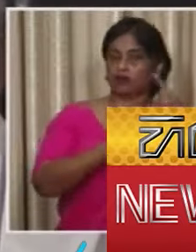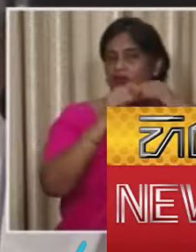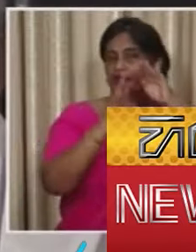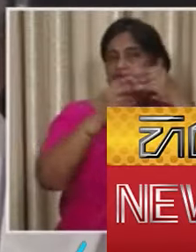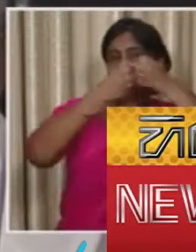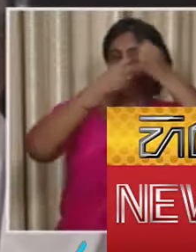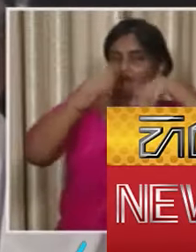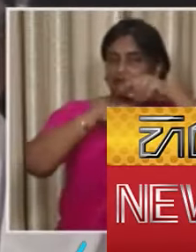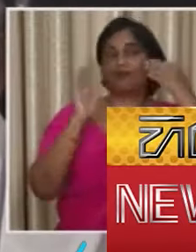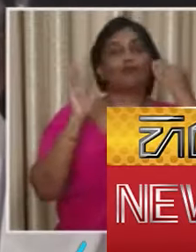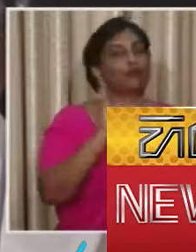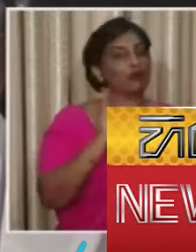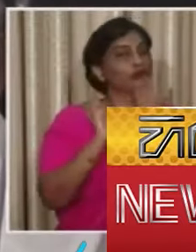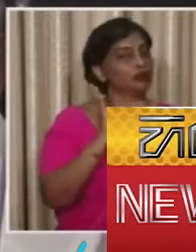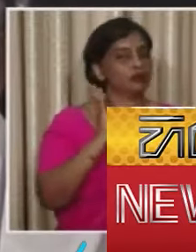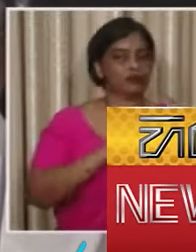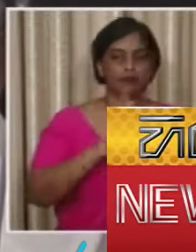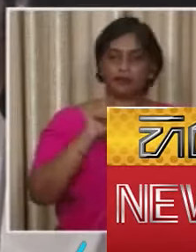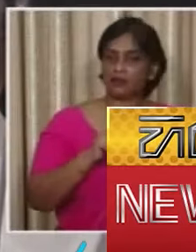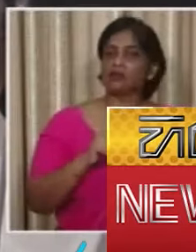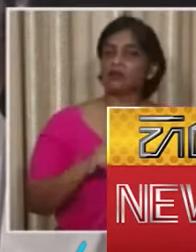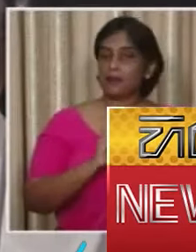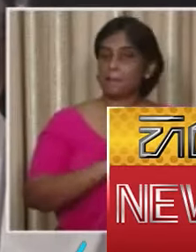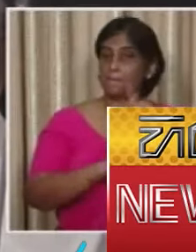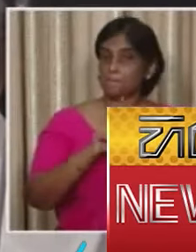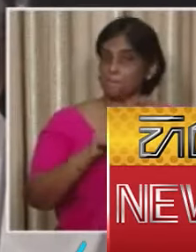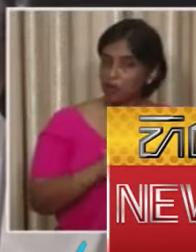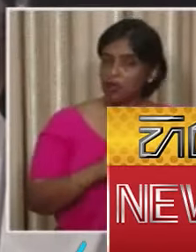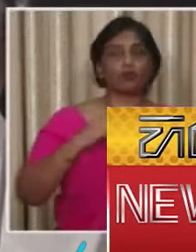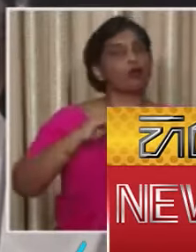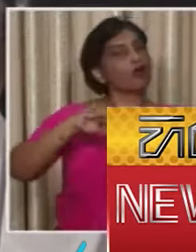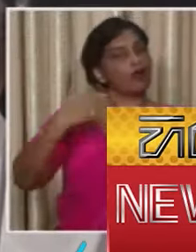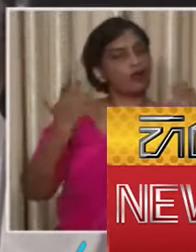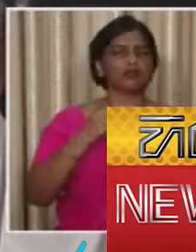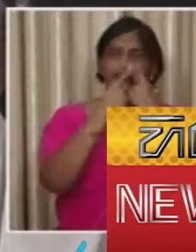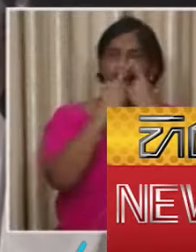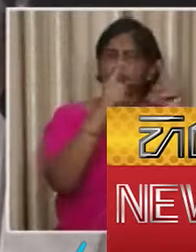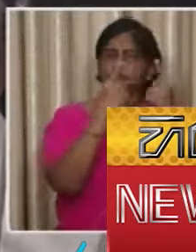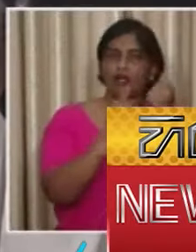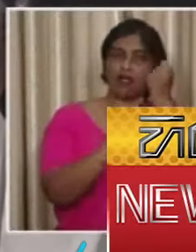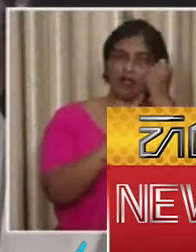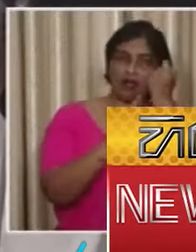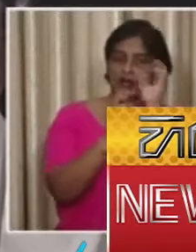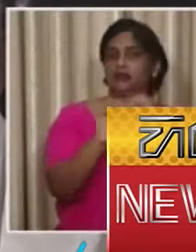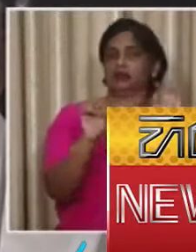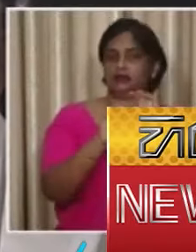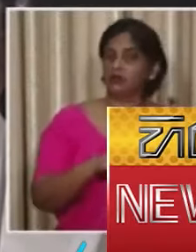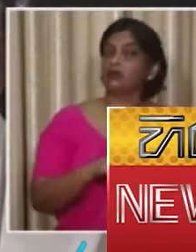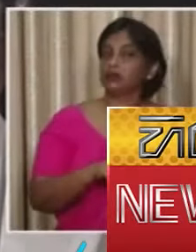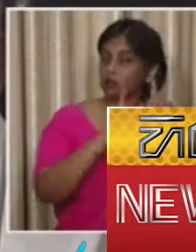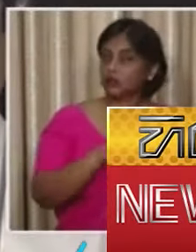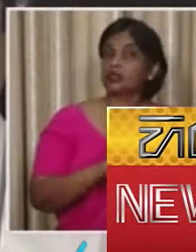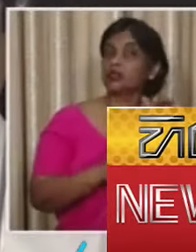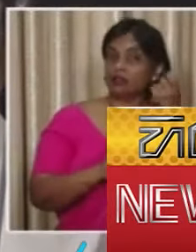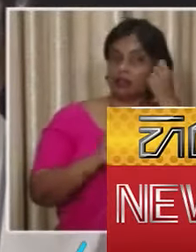කිරීම සහිත අදාළ කරුණු සම්බන්ධයෙන් මේ සභාව තුලත් ඉන් පිටදීත් විවිධ අදහස් ප්‍රකාශ කරා. ඒ